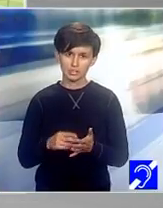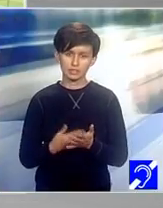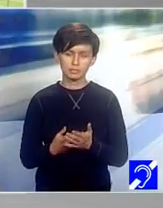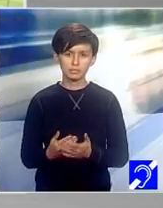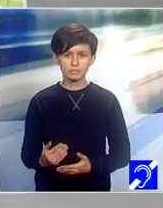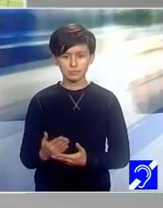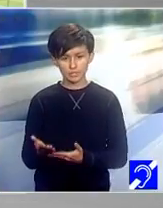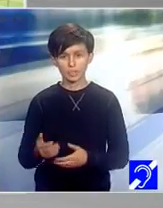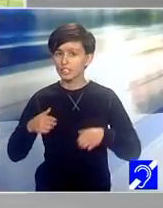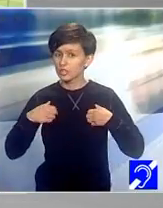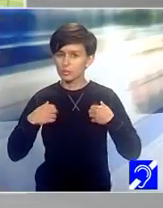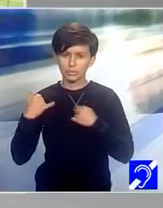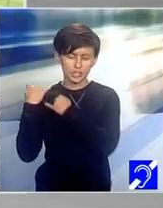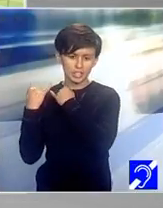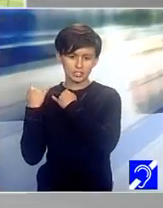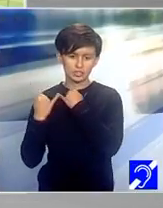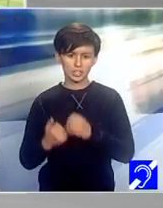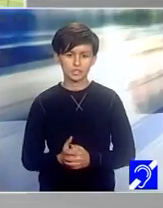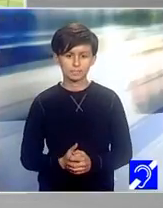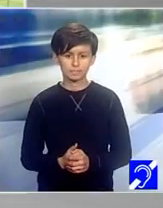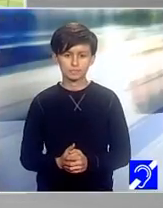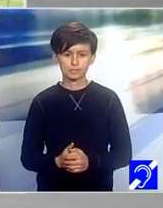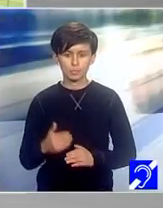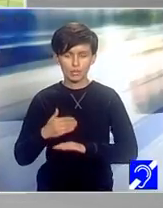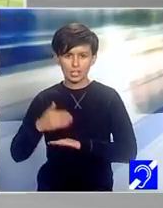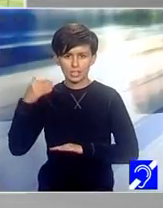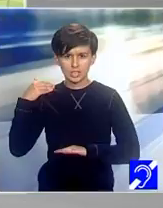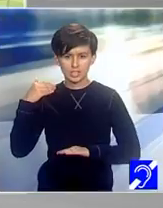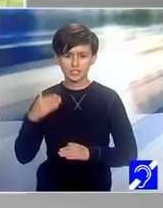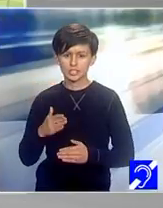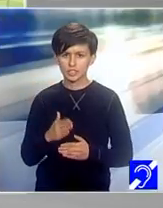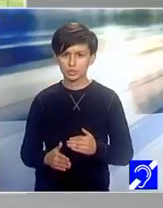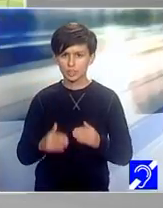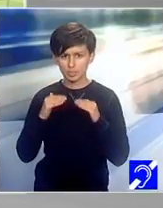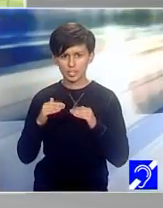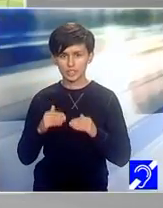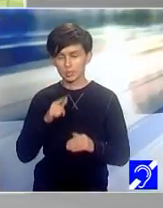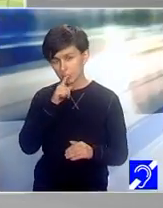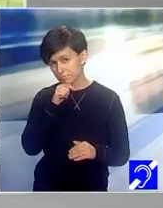istorică. Spuneți-ne, vă rog, înainte de ultima rundă, unde ne clasăm?